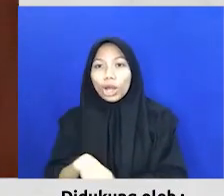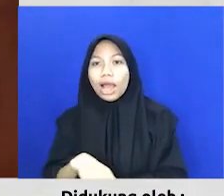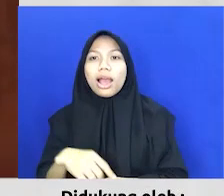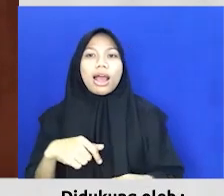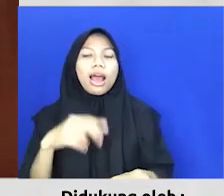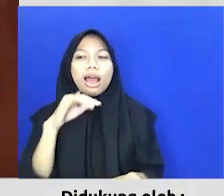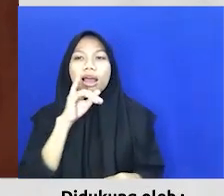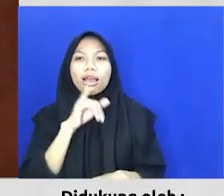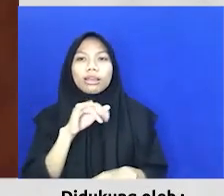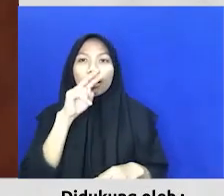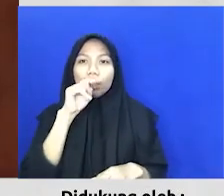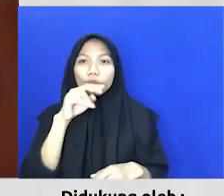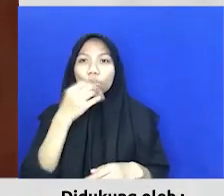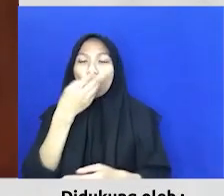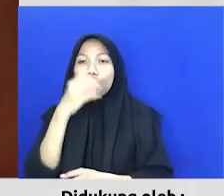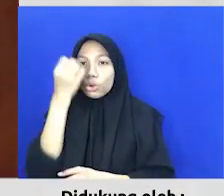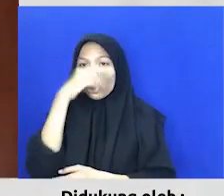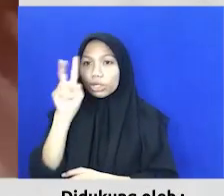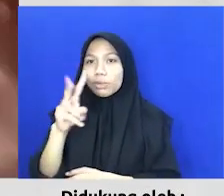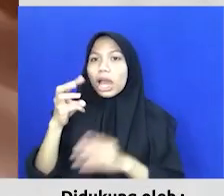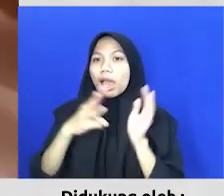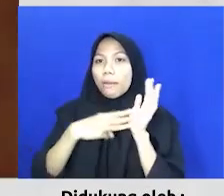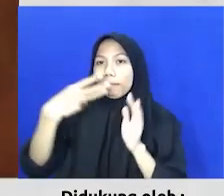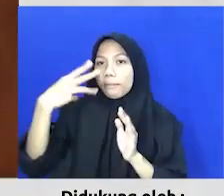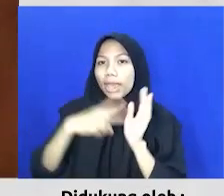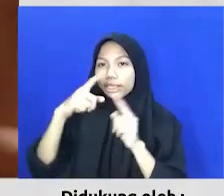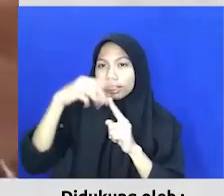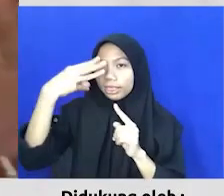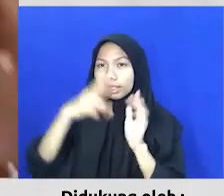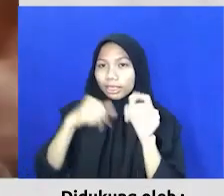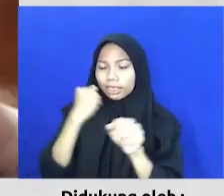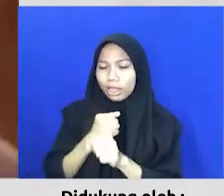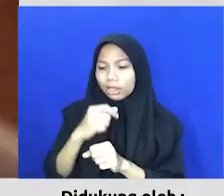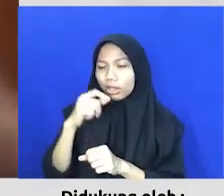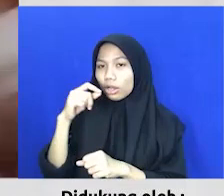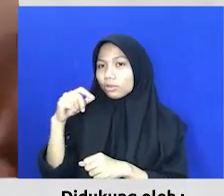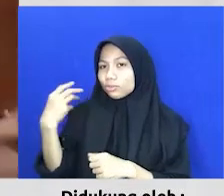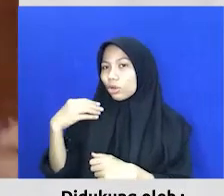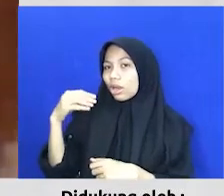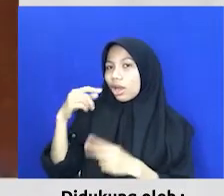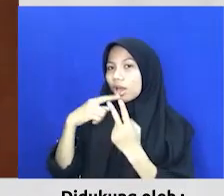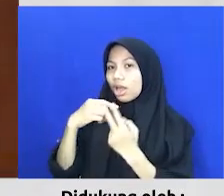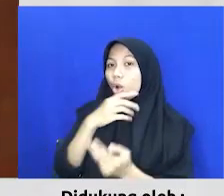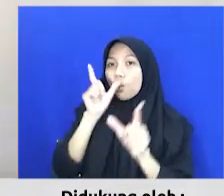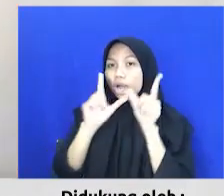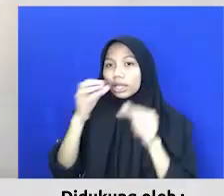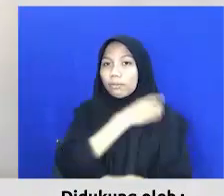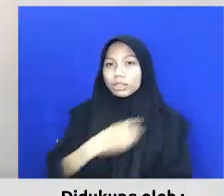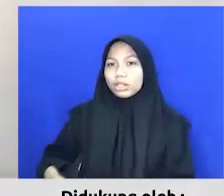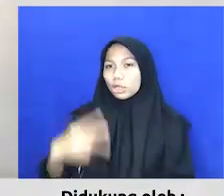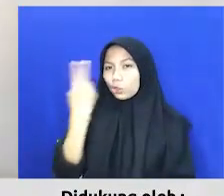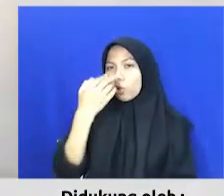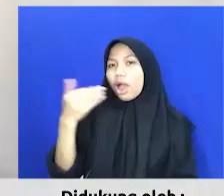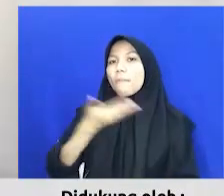itu supaya ketawa? Lihat aja katanya. Waktu film mulai diputar ya, ini pejabat-pejabat macam-macam kan, dia